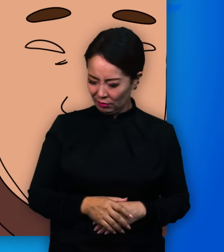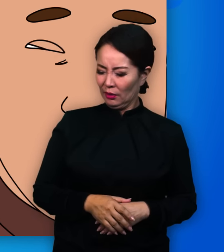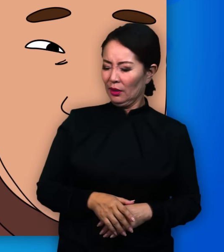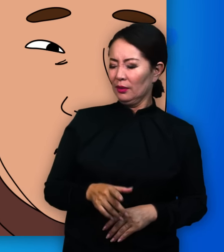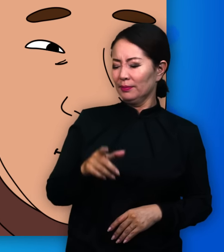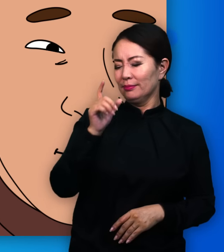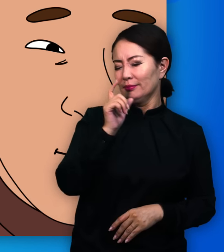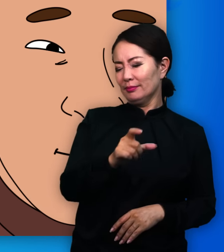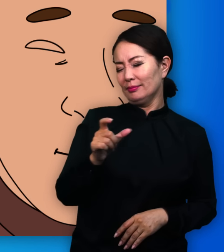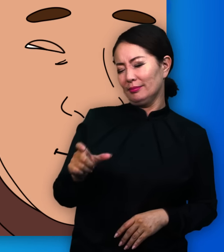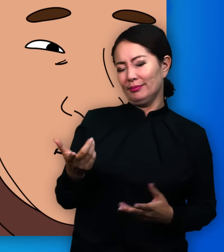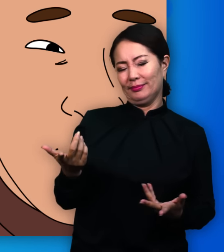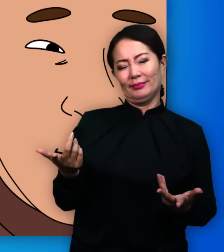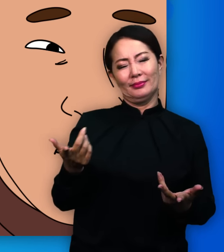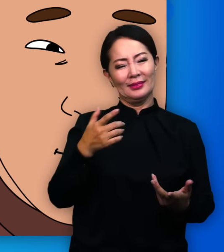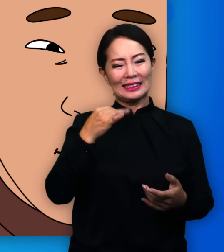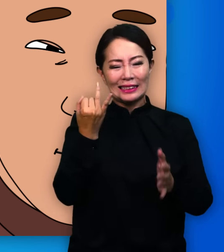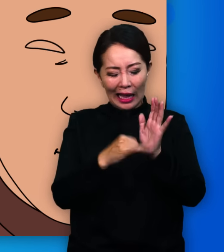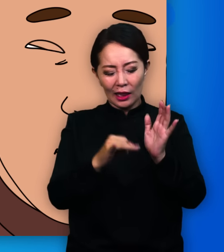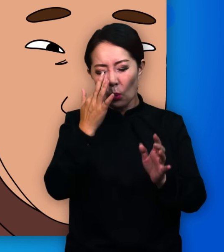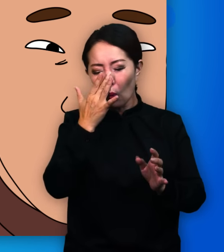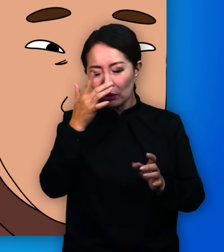Хэдүүлээ тэгвэл худлаа хэлэх үү?